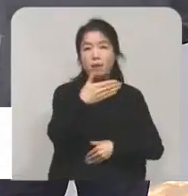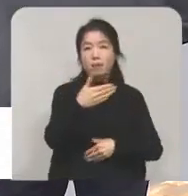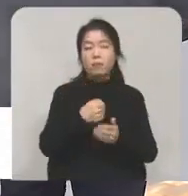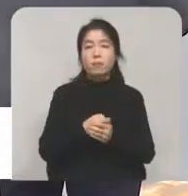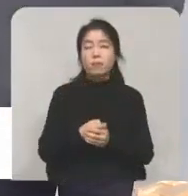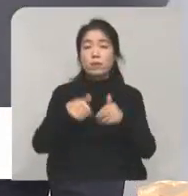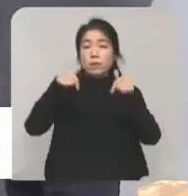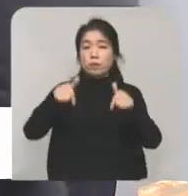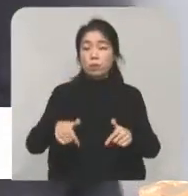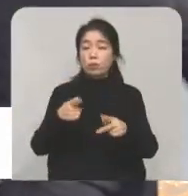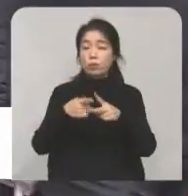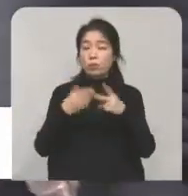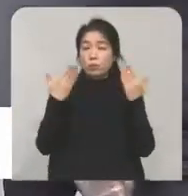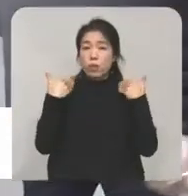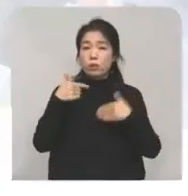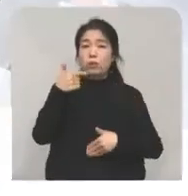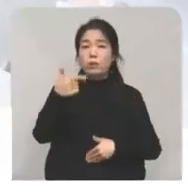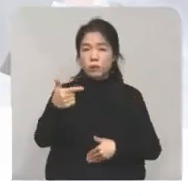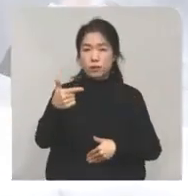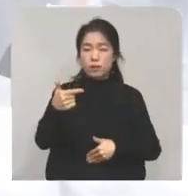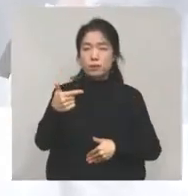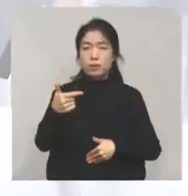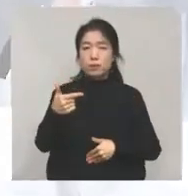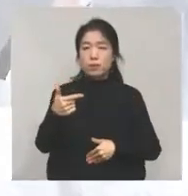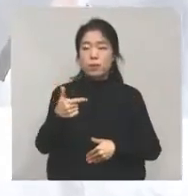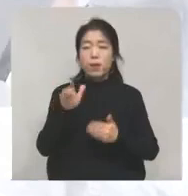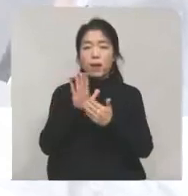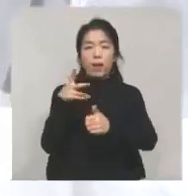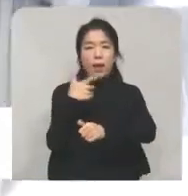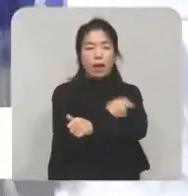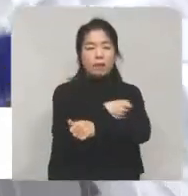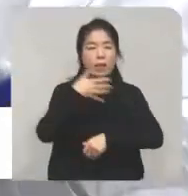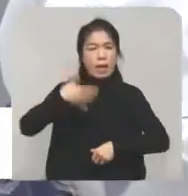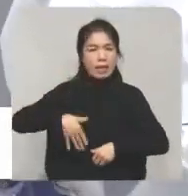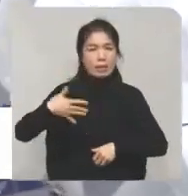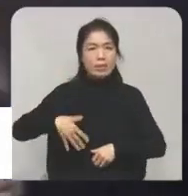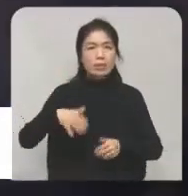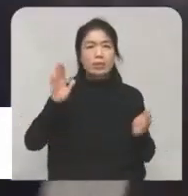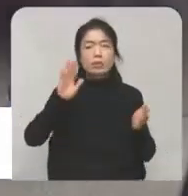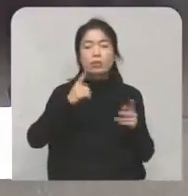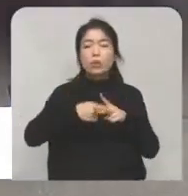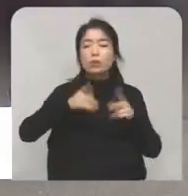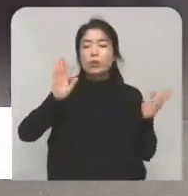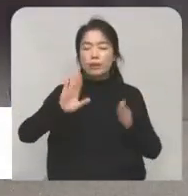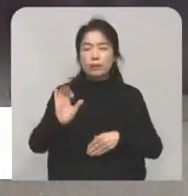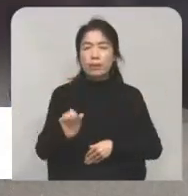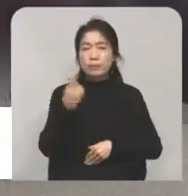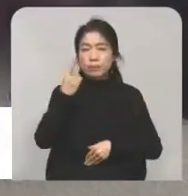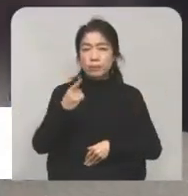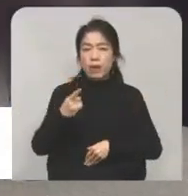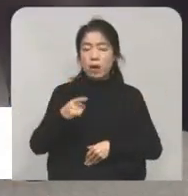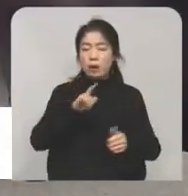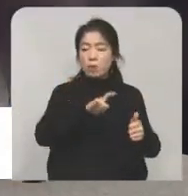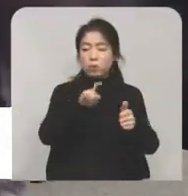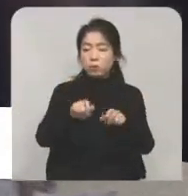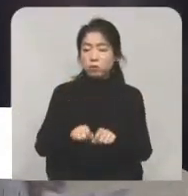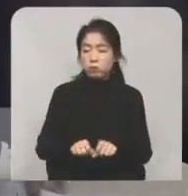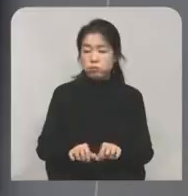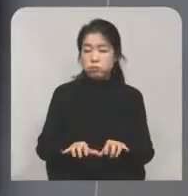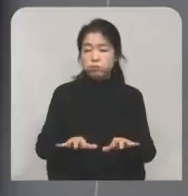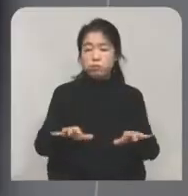터 구한 초등학교 6명 등 핵심 적정 사각지대 인 초등학생을 베개로 꾸준히 확대가